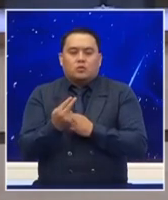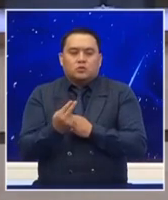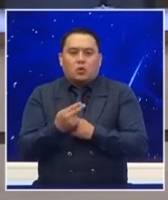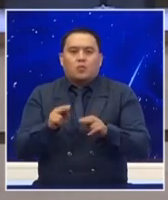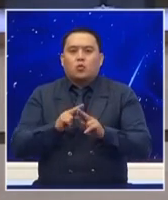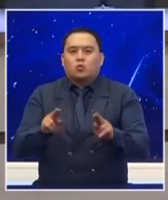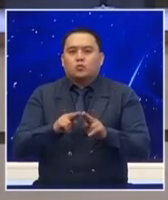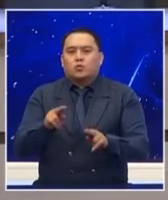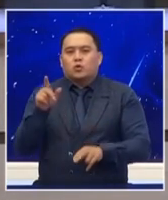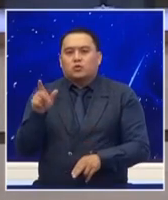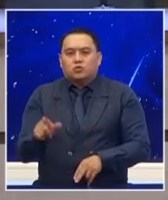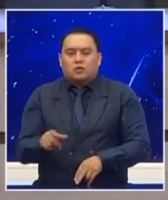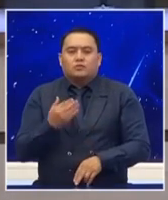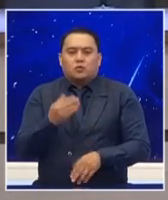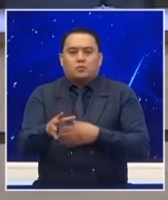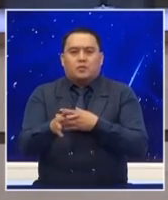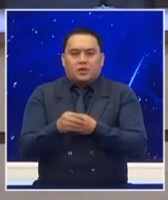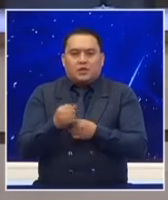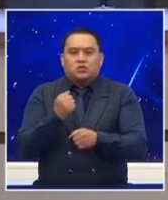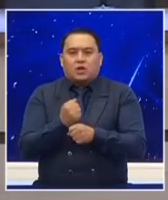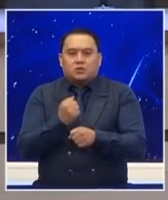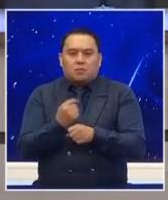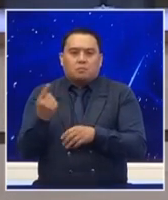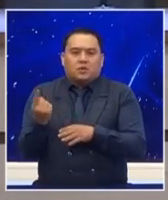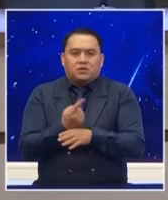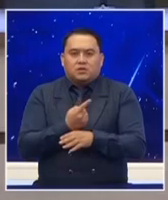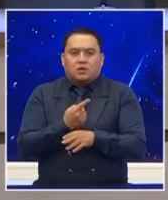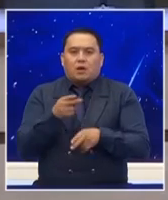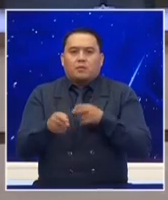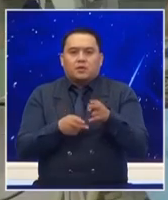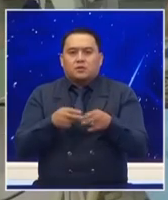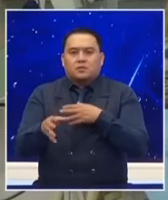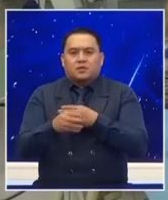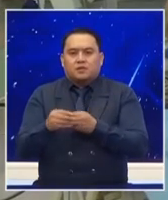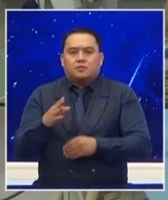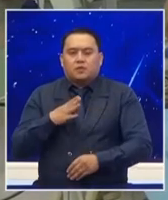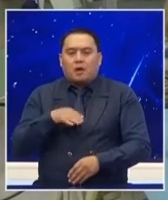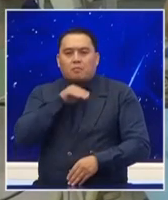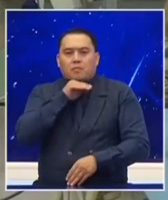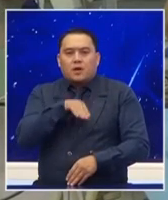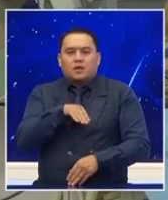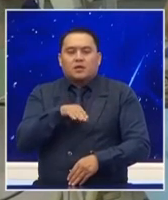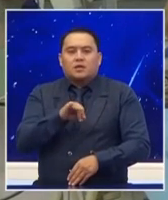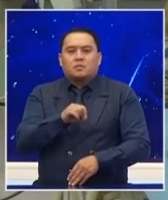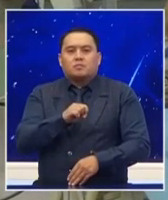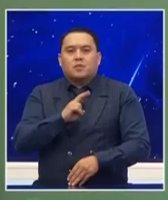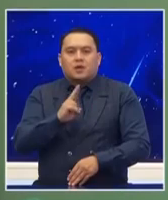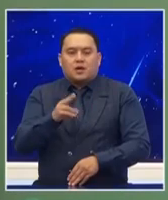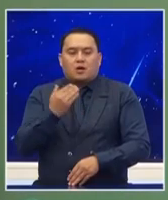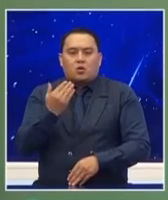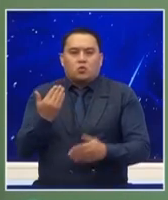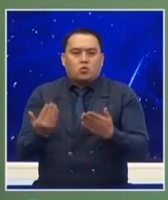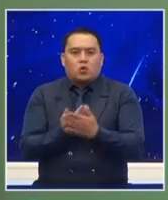мұғалімі, ұстазы сол бірге жасап, бірінші жаңа операцияны бірге өткізейін деп жатыр. Кәсіби дәрігер Ермек Иманғалиев